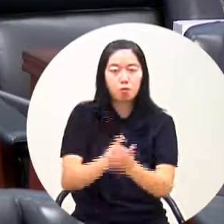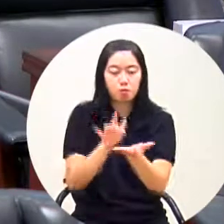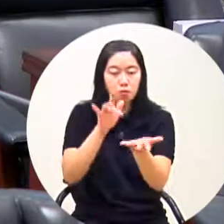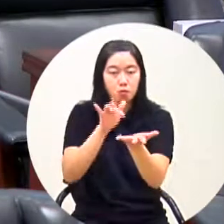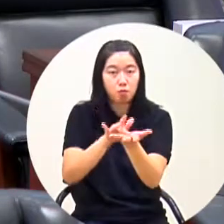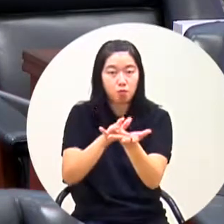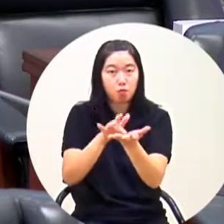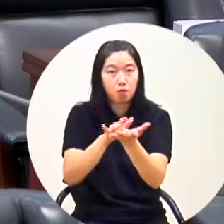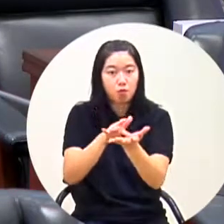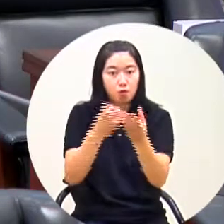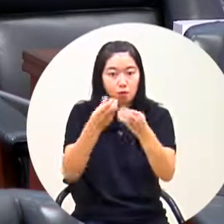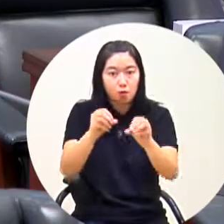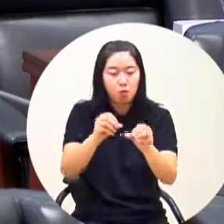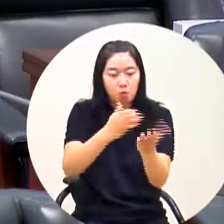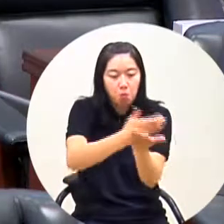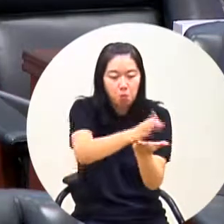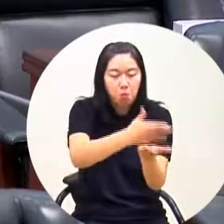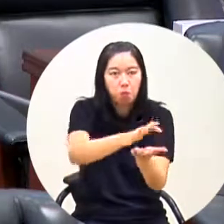有